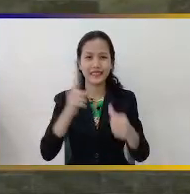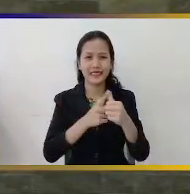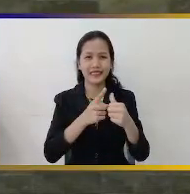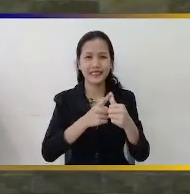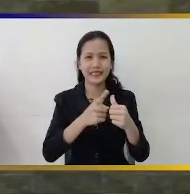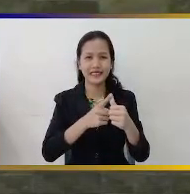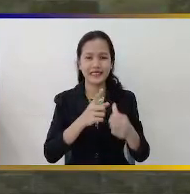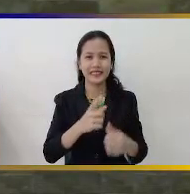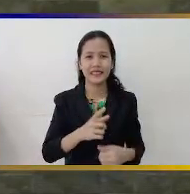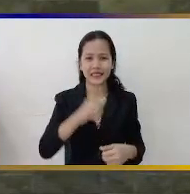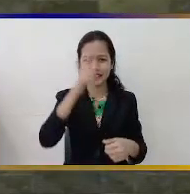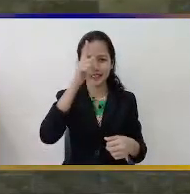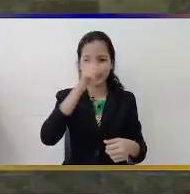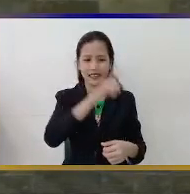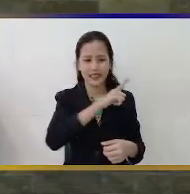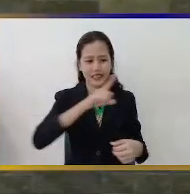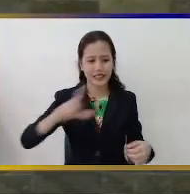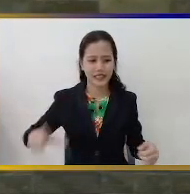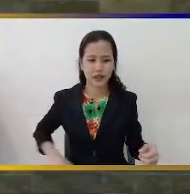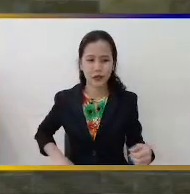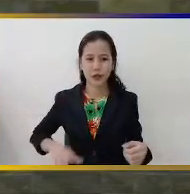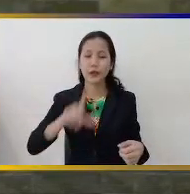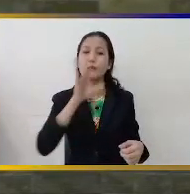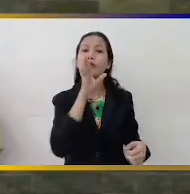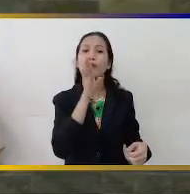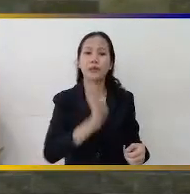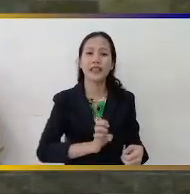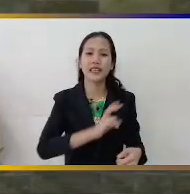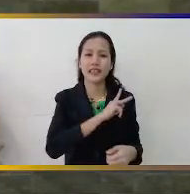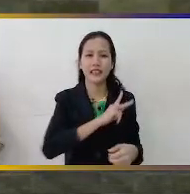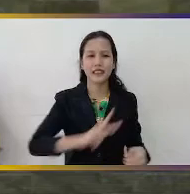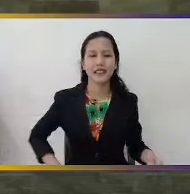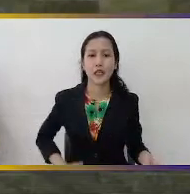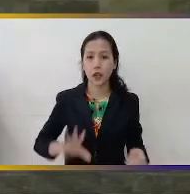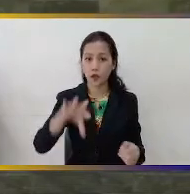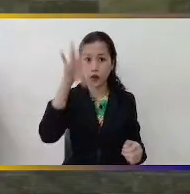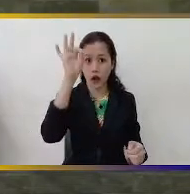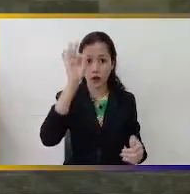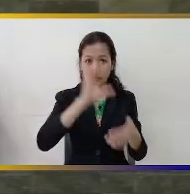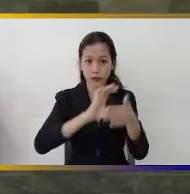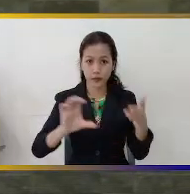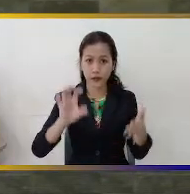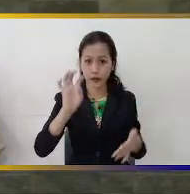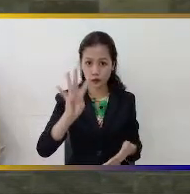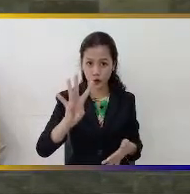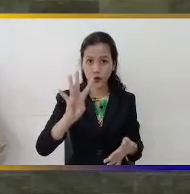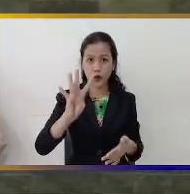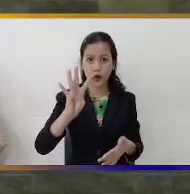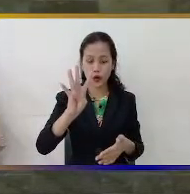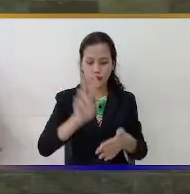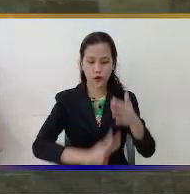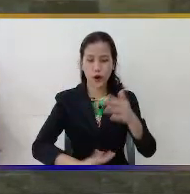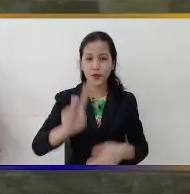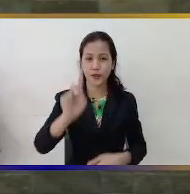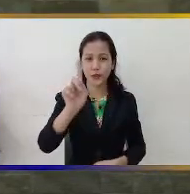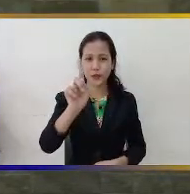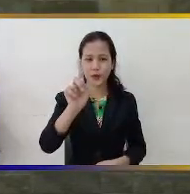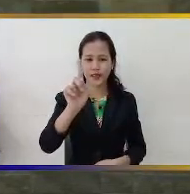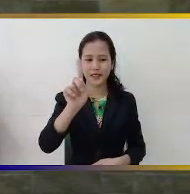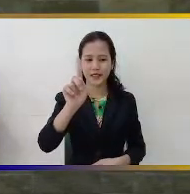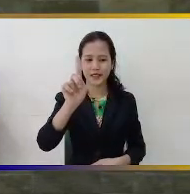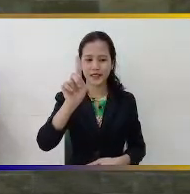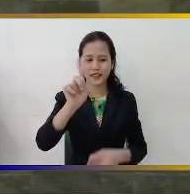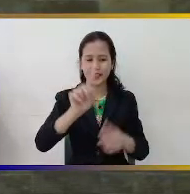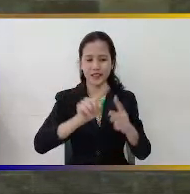be king. Na mababasa po natin yan in chapter number 4, verse number 1, down to